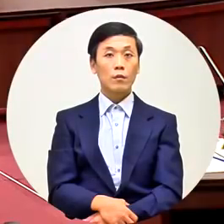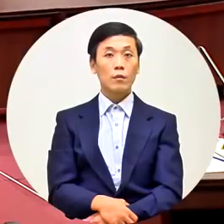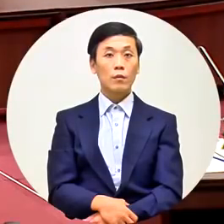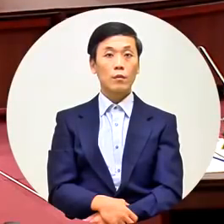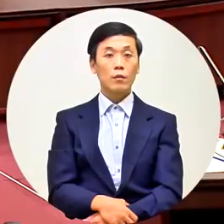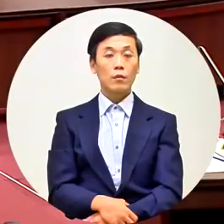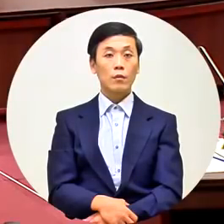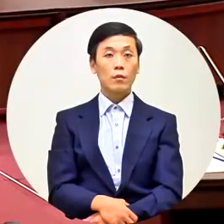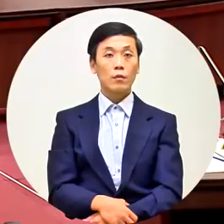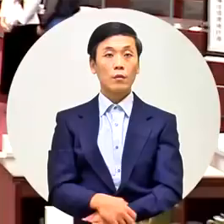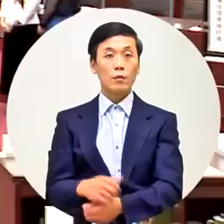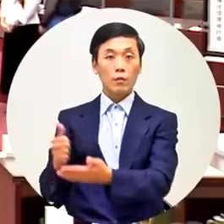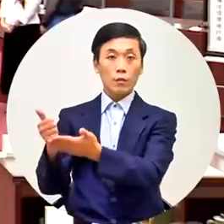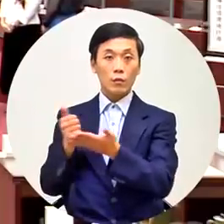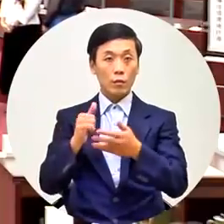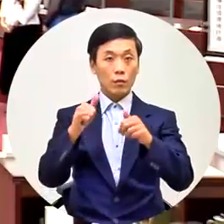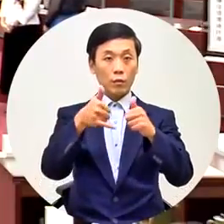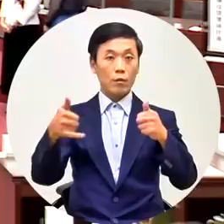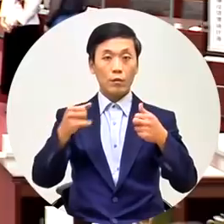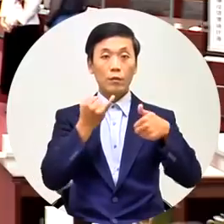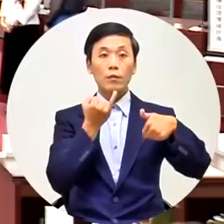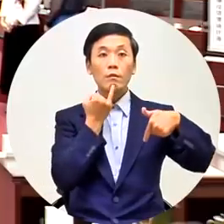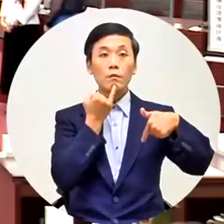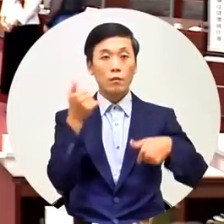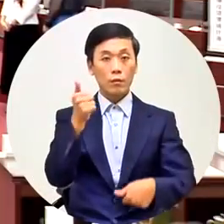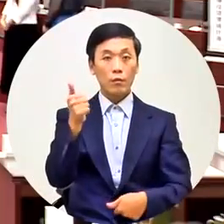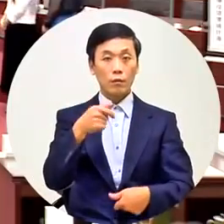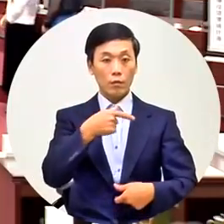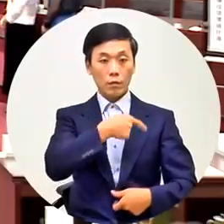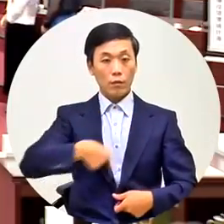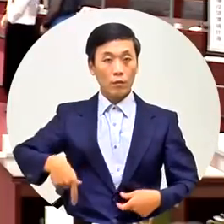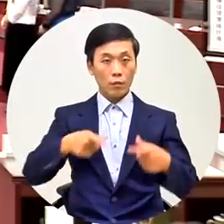请何全峰议员领取选票。